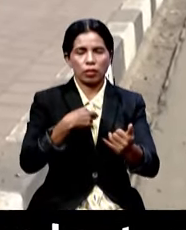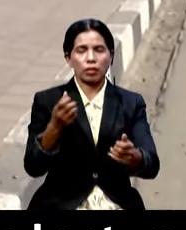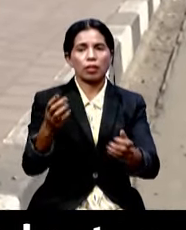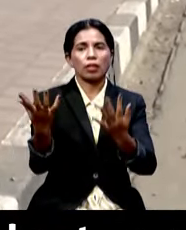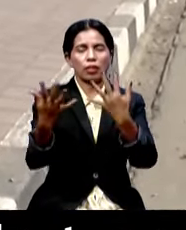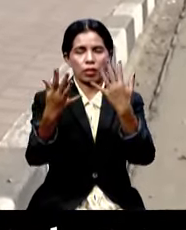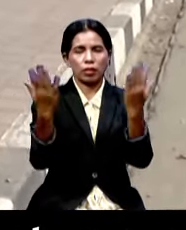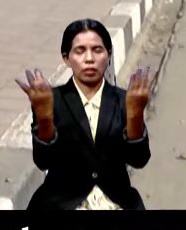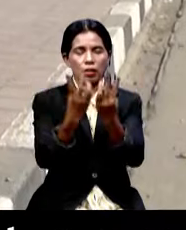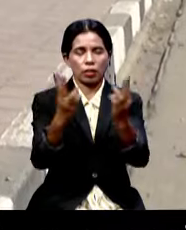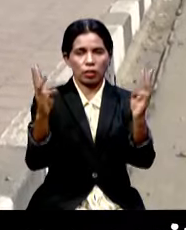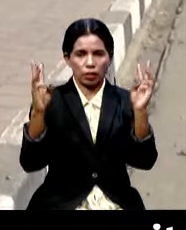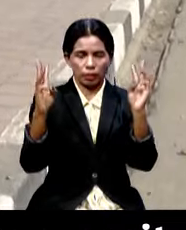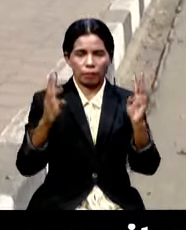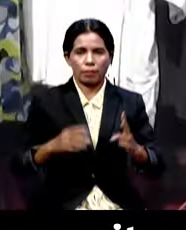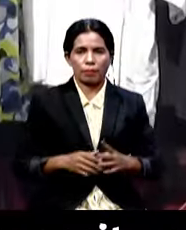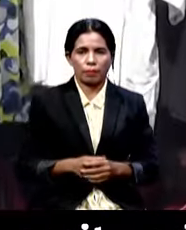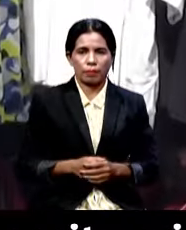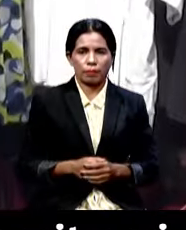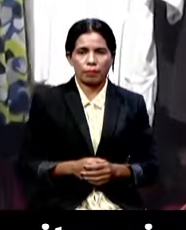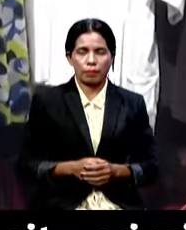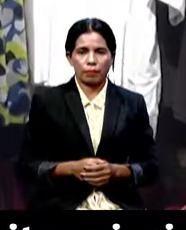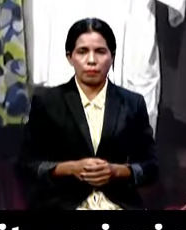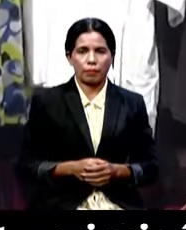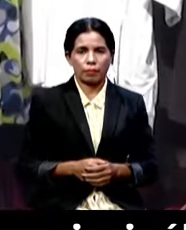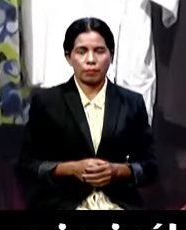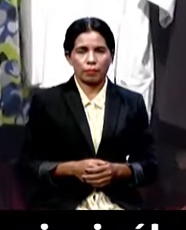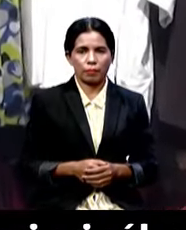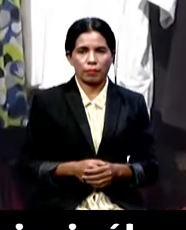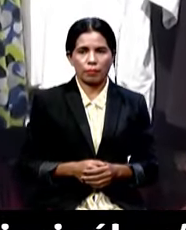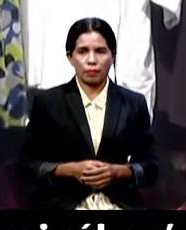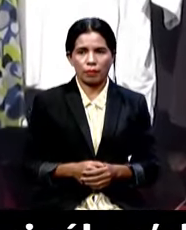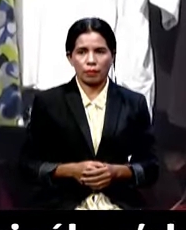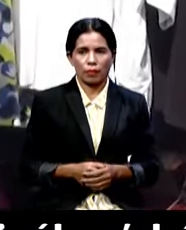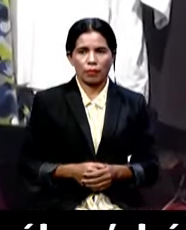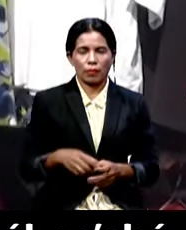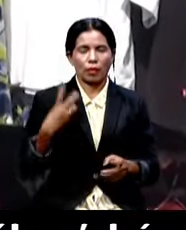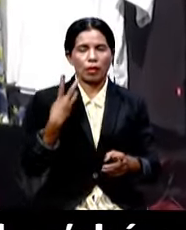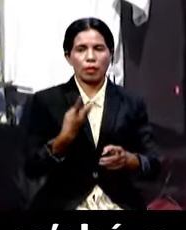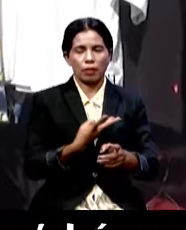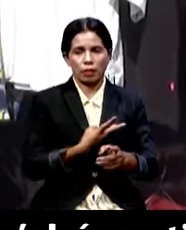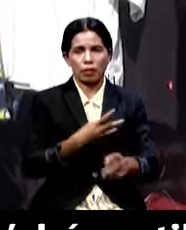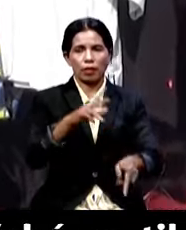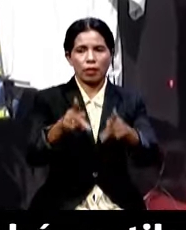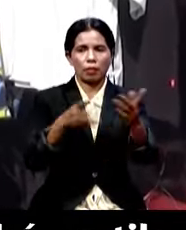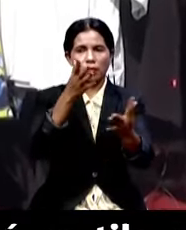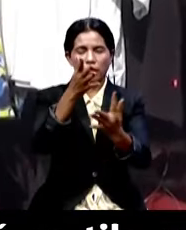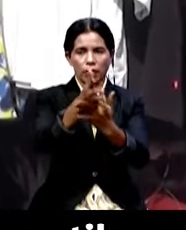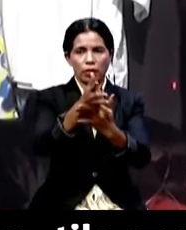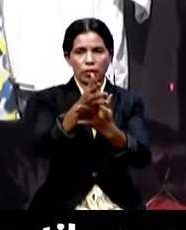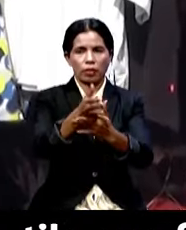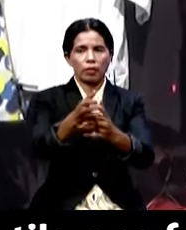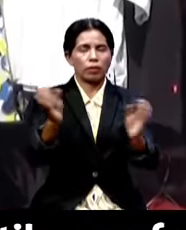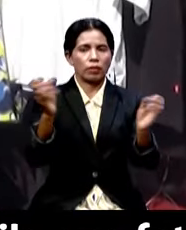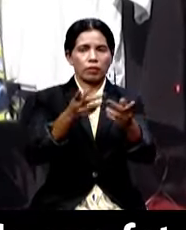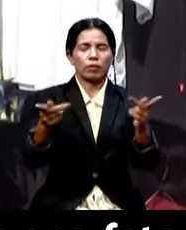kaleng iha estrada nining. Kumpri lema ka am diding tiansane. Agar diding tiansane, ema tama mos ema fatin la